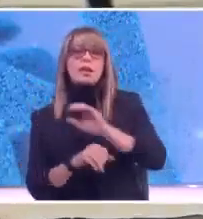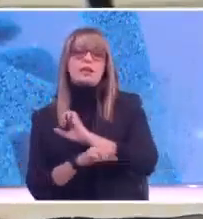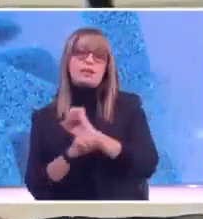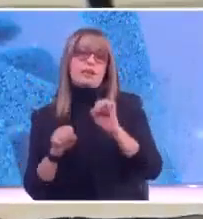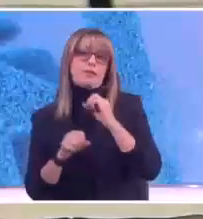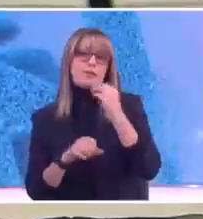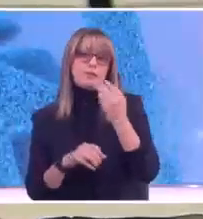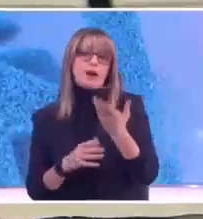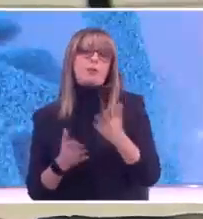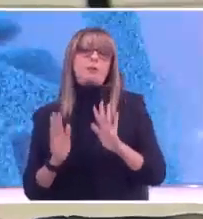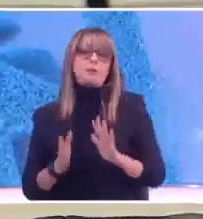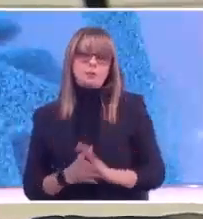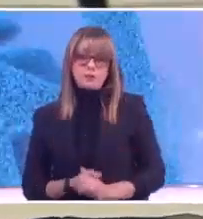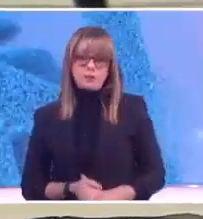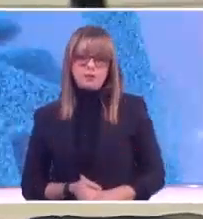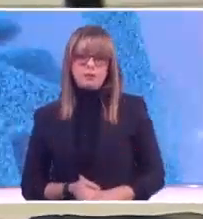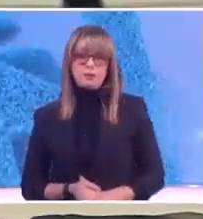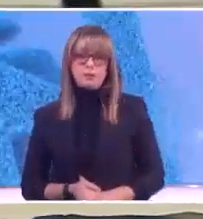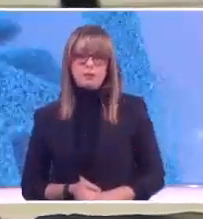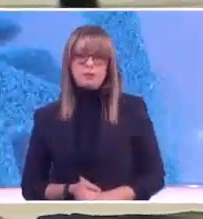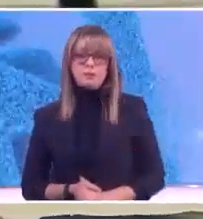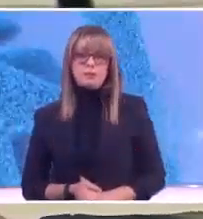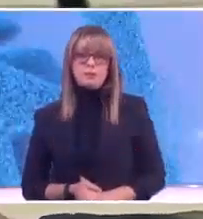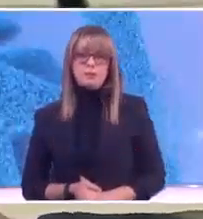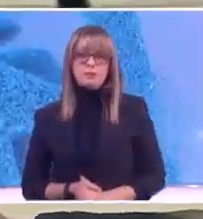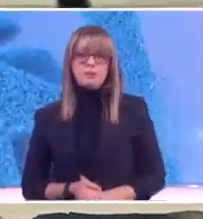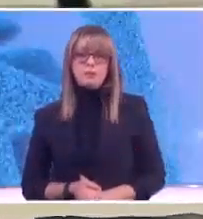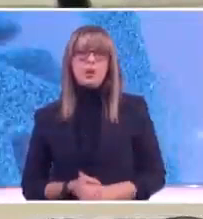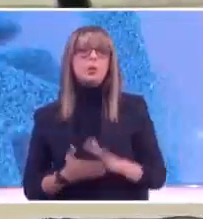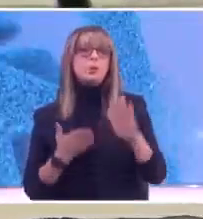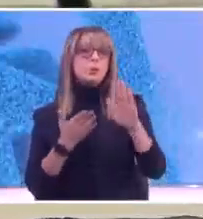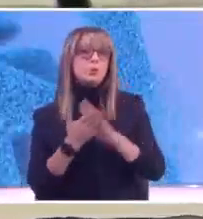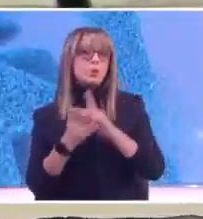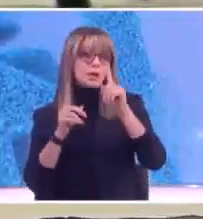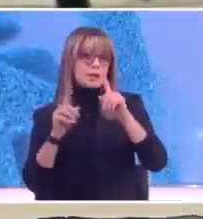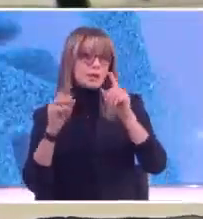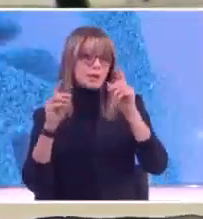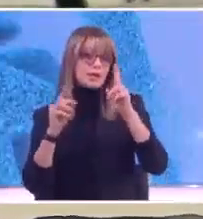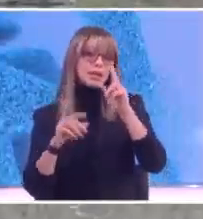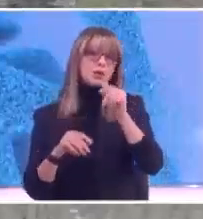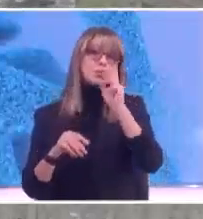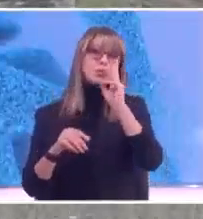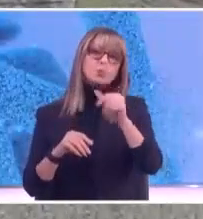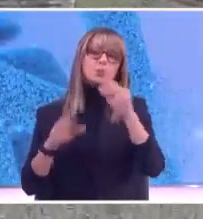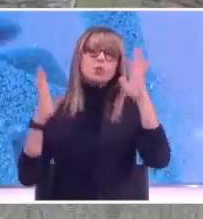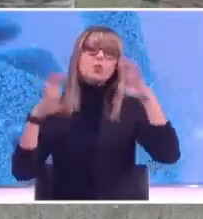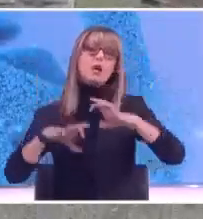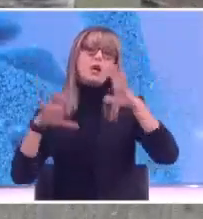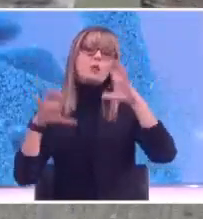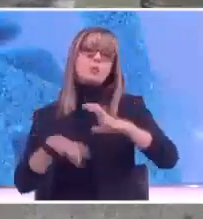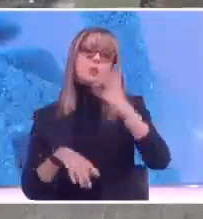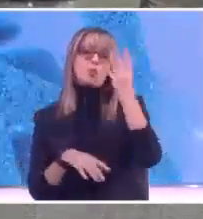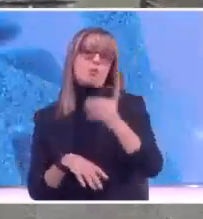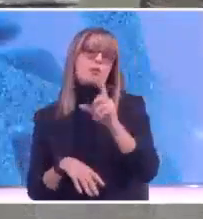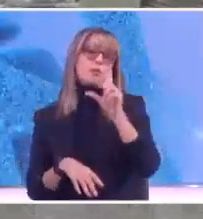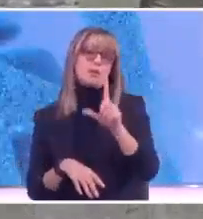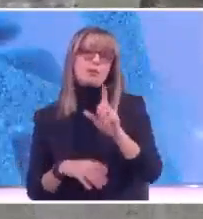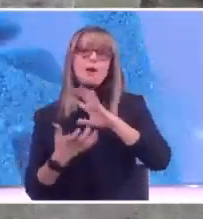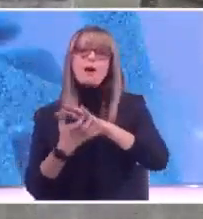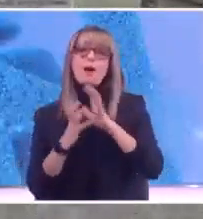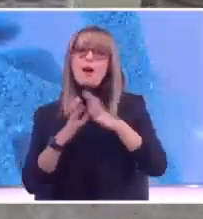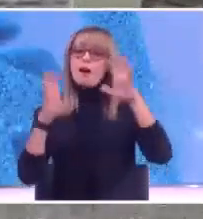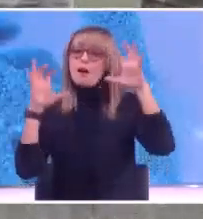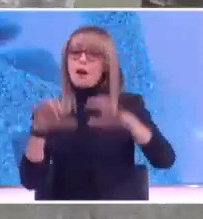Yani birkaç bölgeyle sınırlı kalmamalı, düzenli bir yağış olmalı. 2 gün, 3 gün arka arkaya gelmesi lazım. Özellikle kar